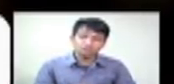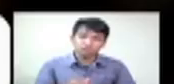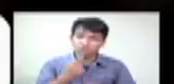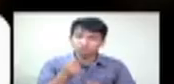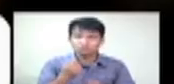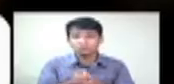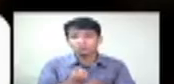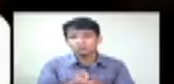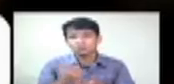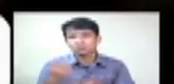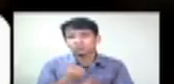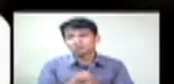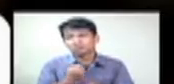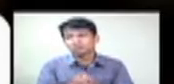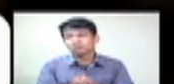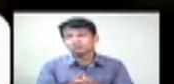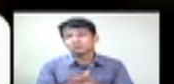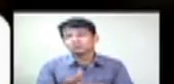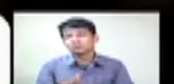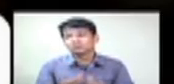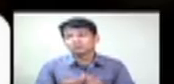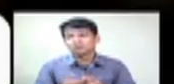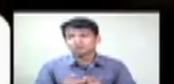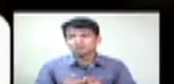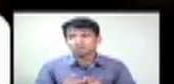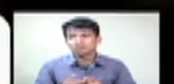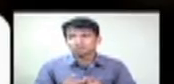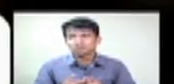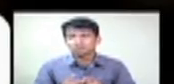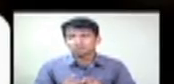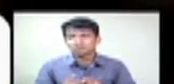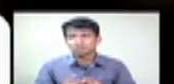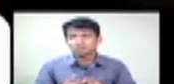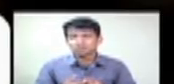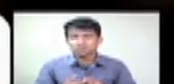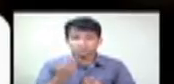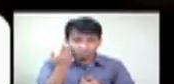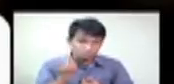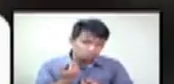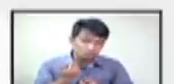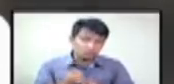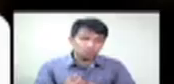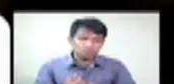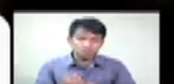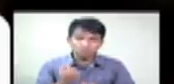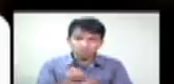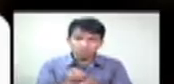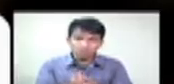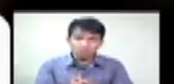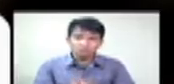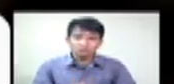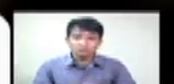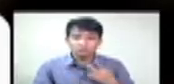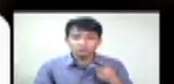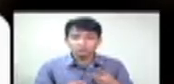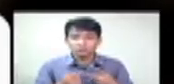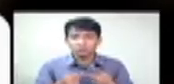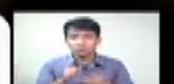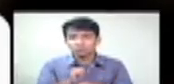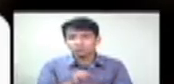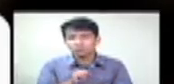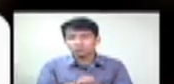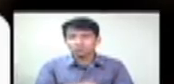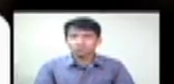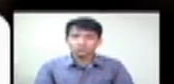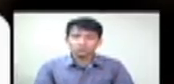ng sahod, itong dalawa sir, kumuha sila ng sahod sir, pinapagalitan sila. Pangalawa, yung trabaho.